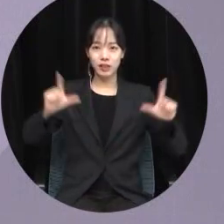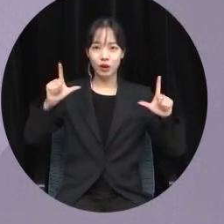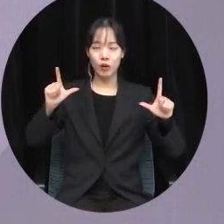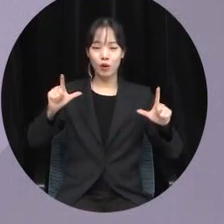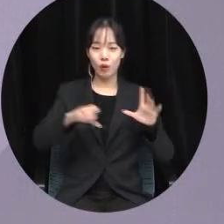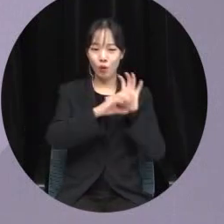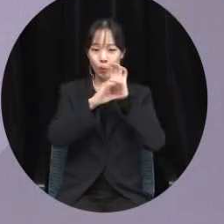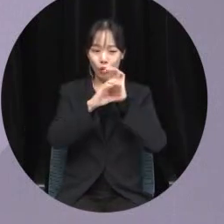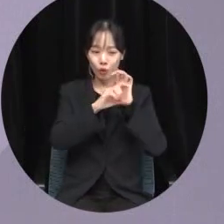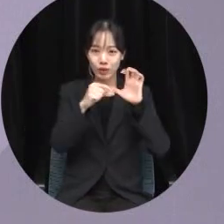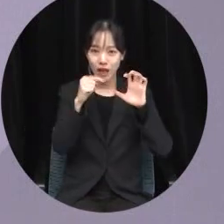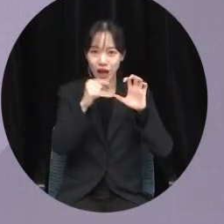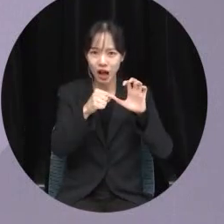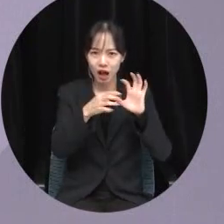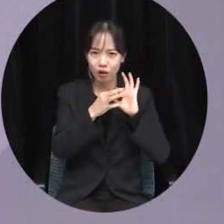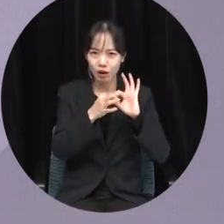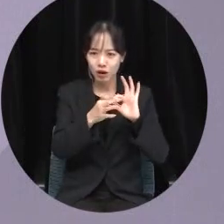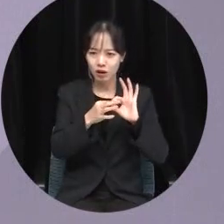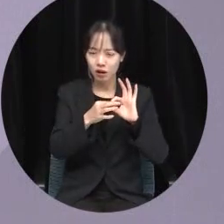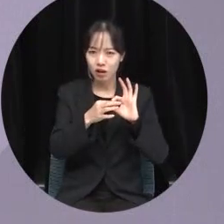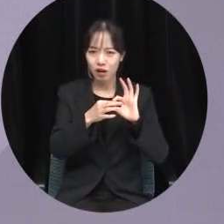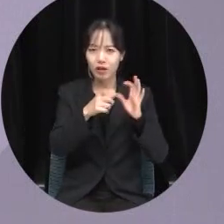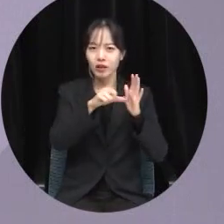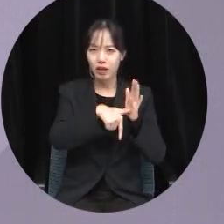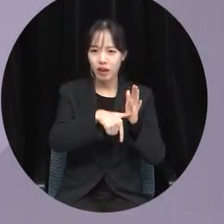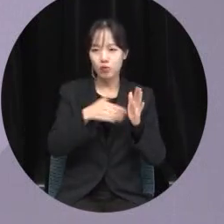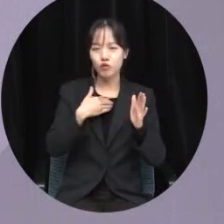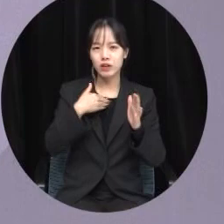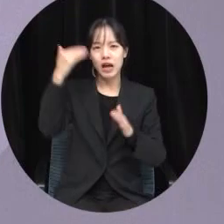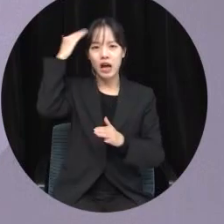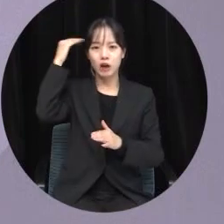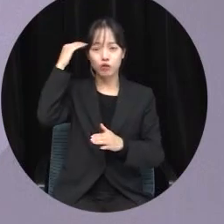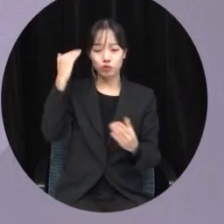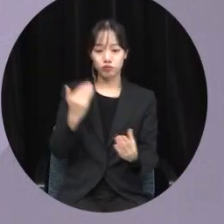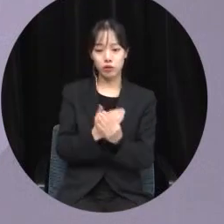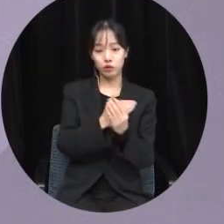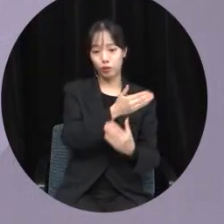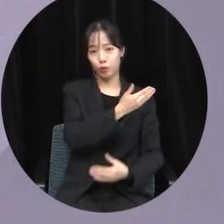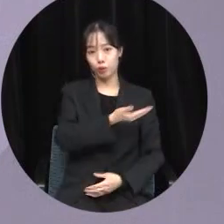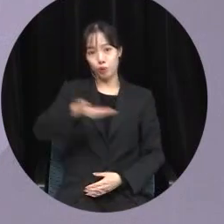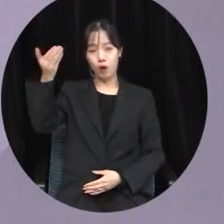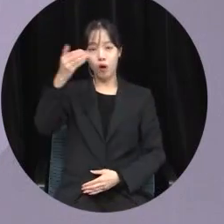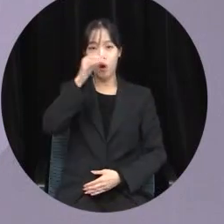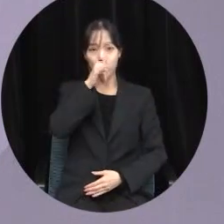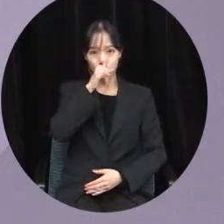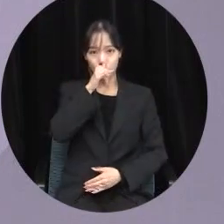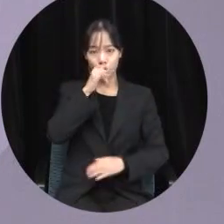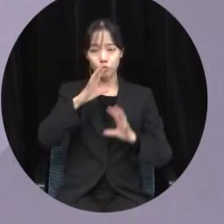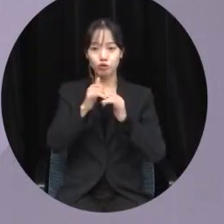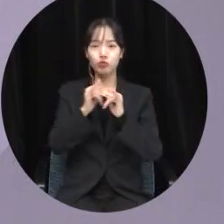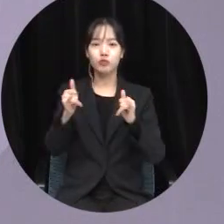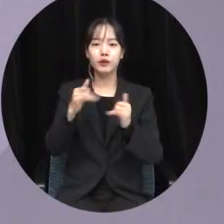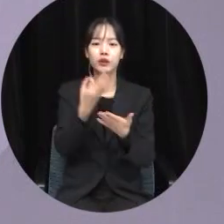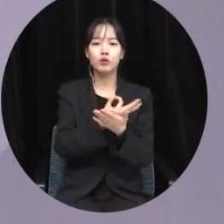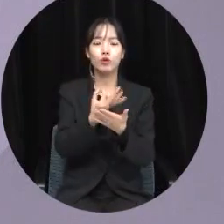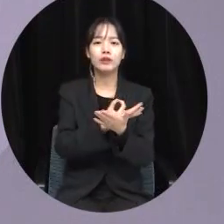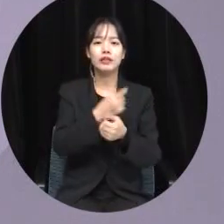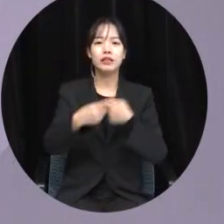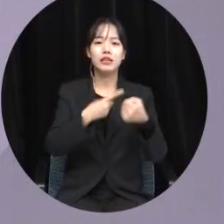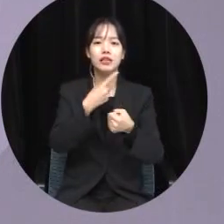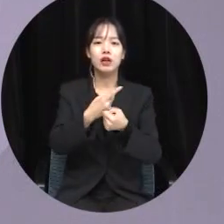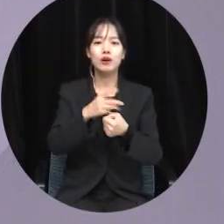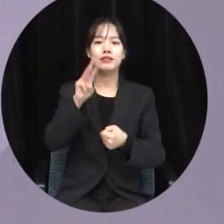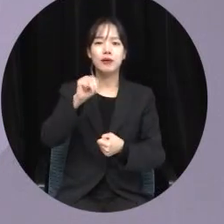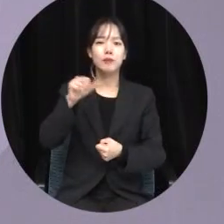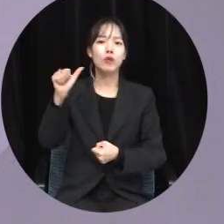팬데믹 시기 우리는 선진국 반열에 올랐고 국민 소득은 3만 5천불에 도달했습니다.